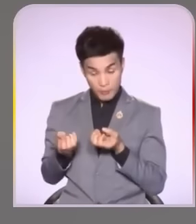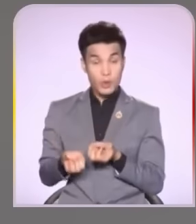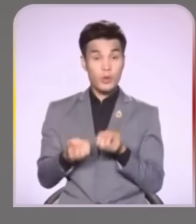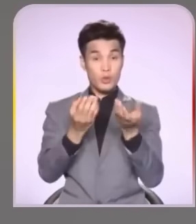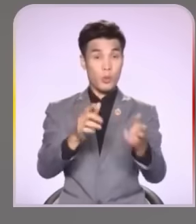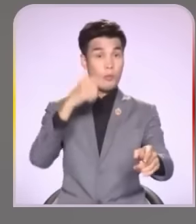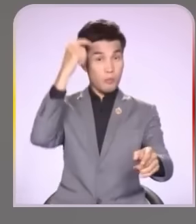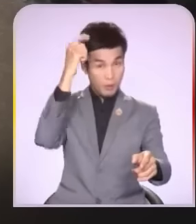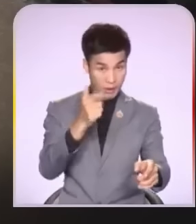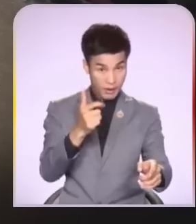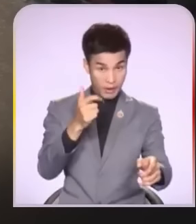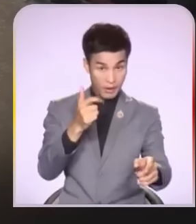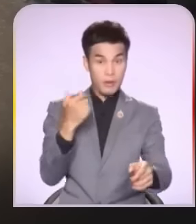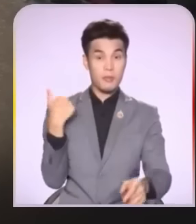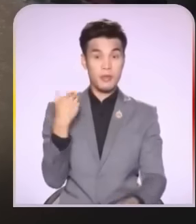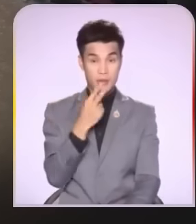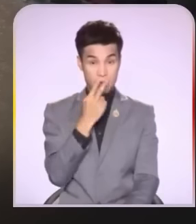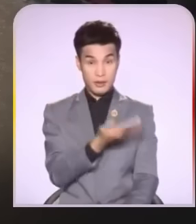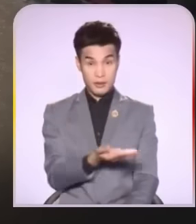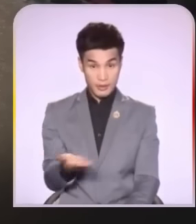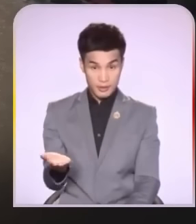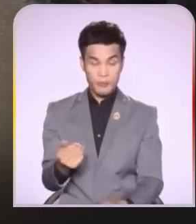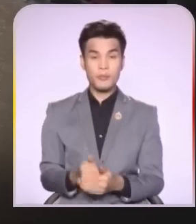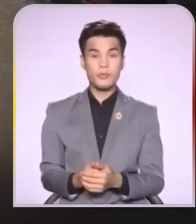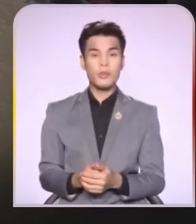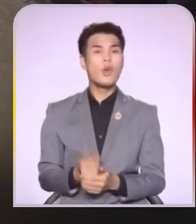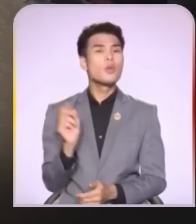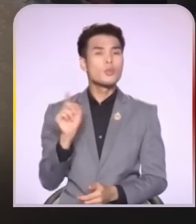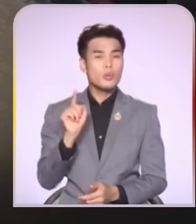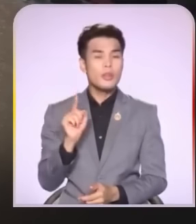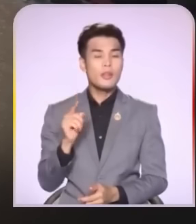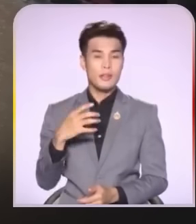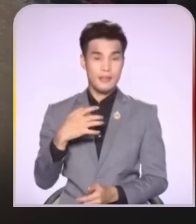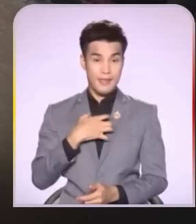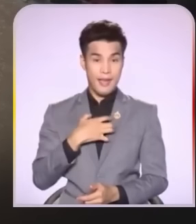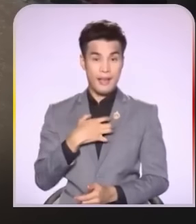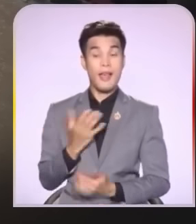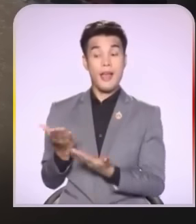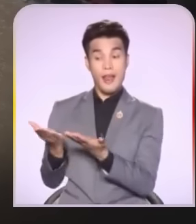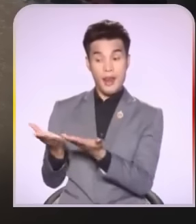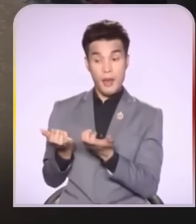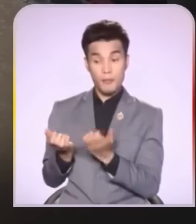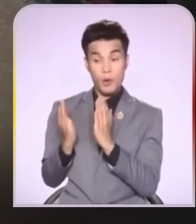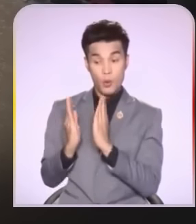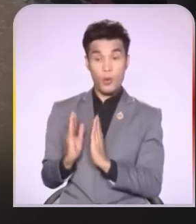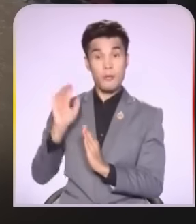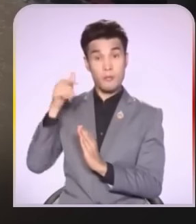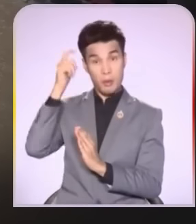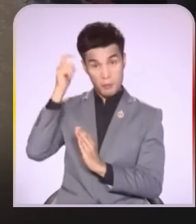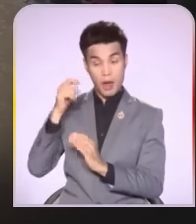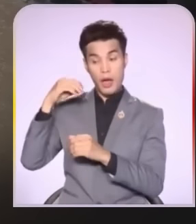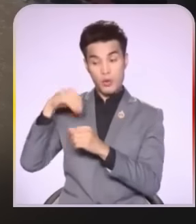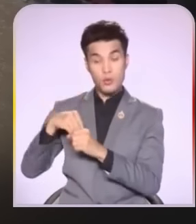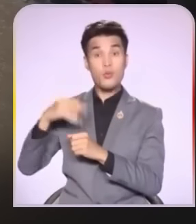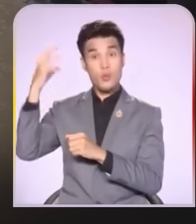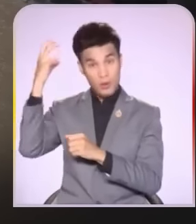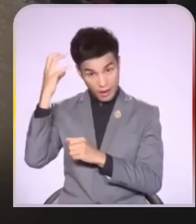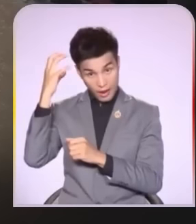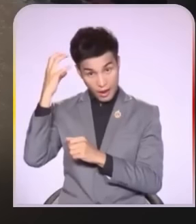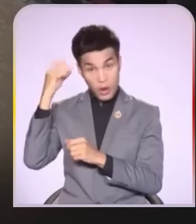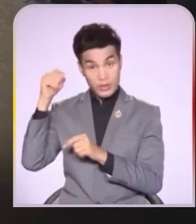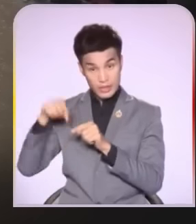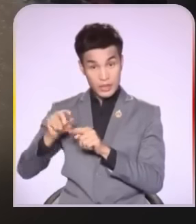เมียนมาร์อ่ะถ้าเกิดมีนะเดี๋ยวขึ้นภาพมานะคะเนี่ยค่ะต้องการจะไปรับคนงานมานะจุดที่ 1เนี่ย